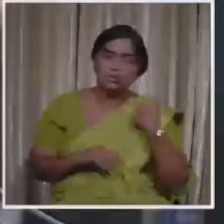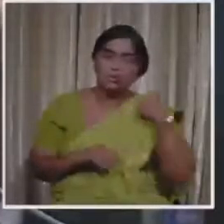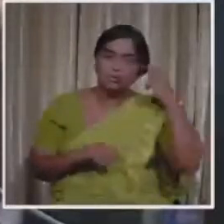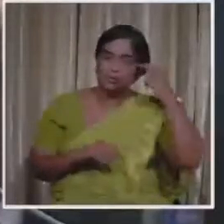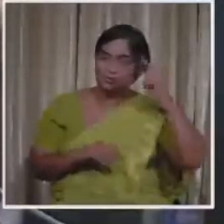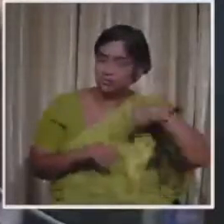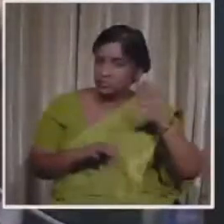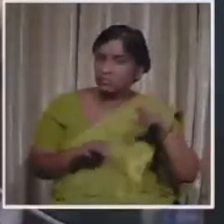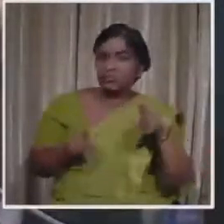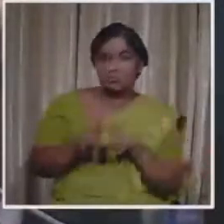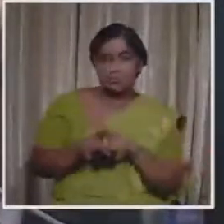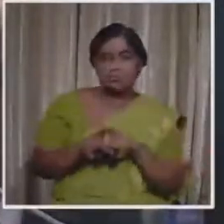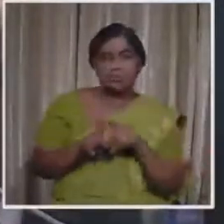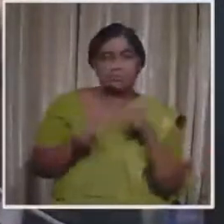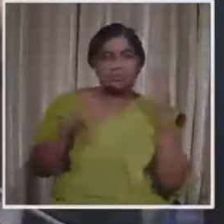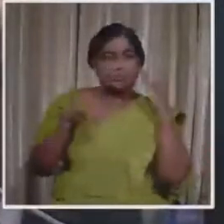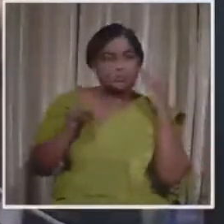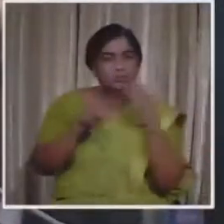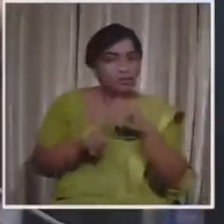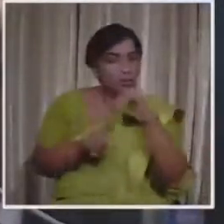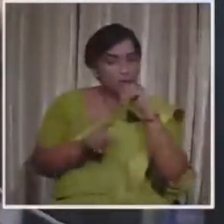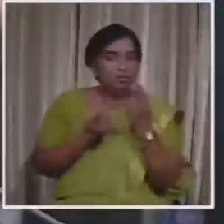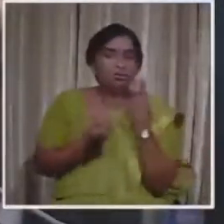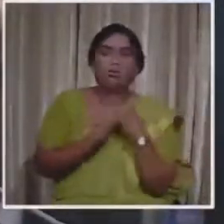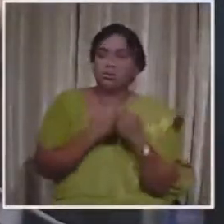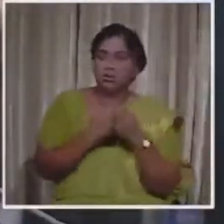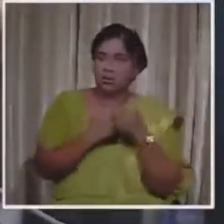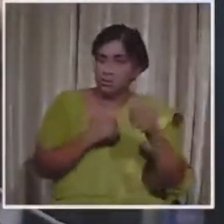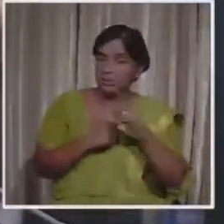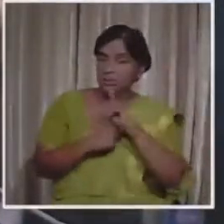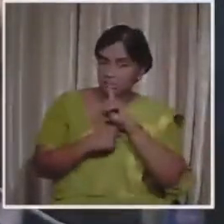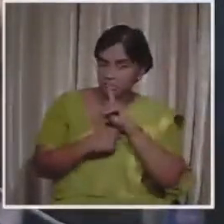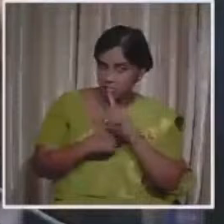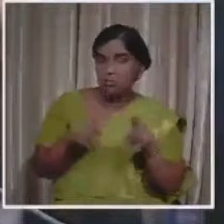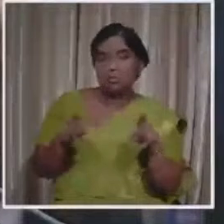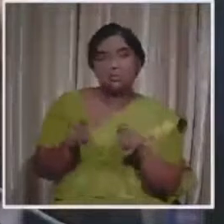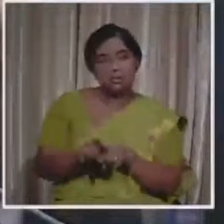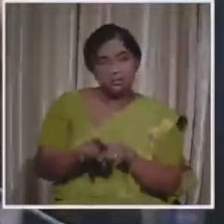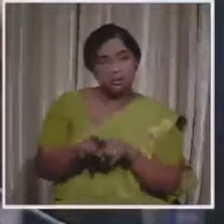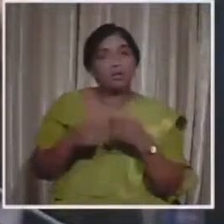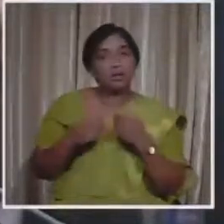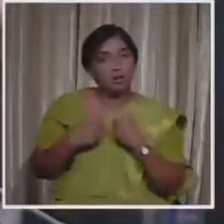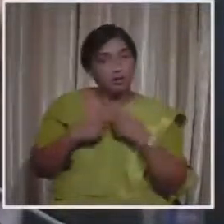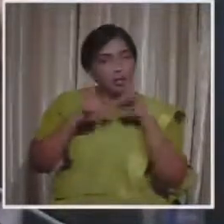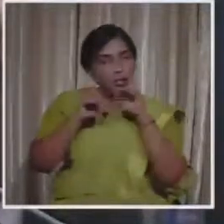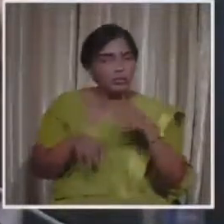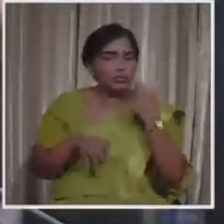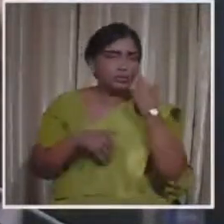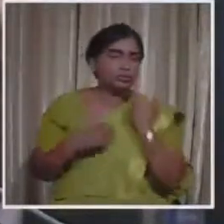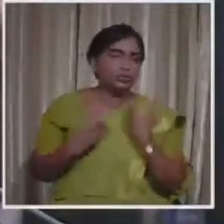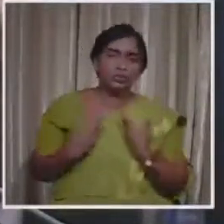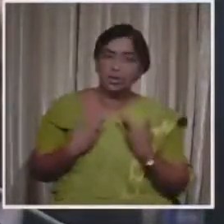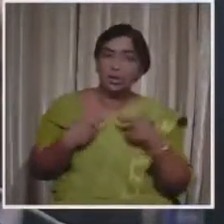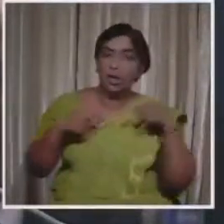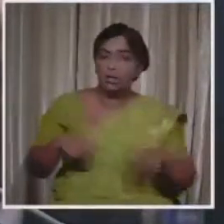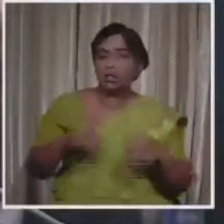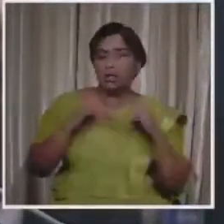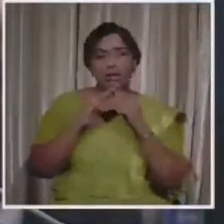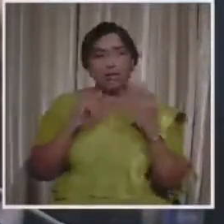विश्वास साधार परीक्षण इन वगेम मंगे असर वेच अद